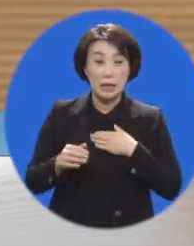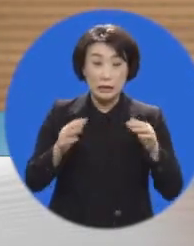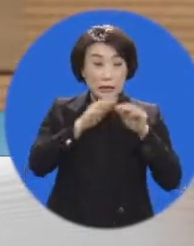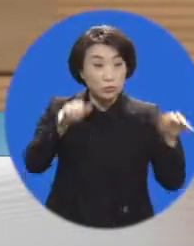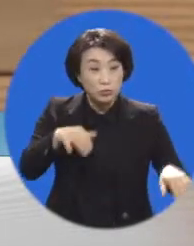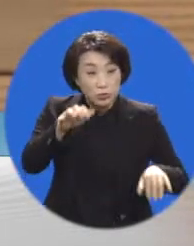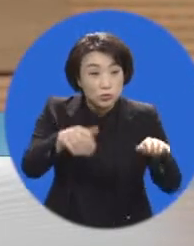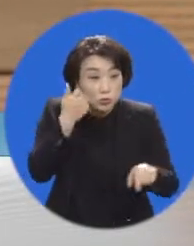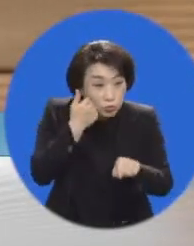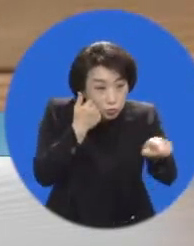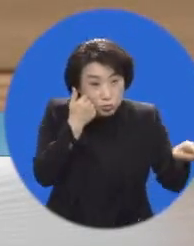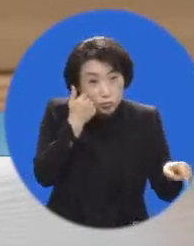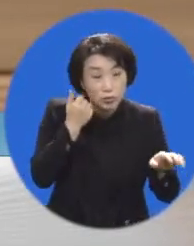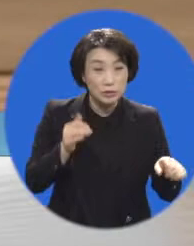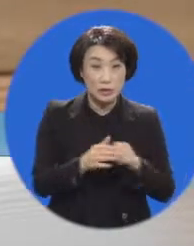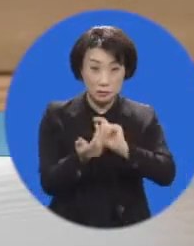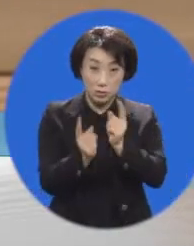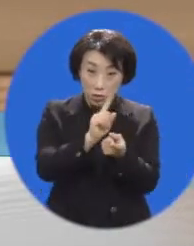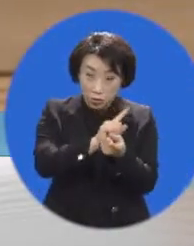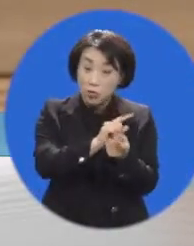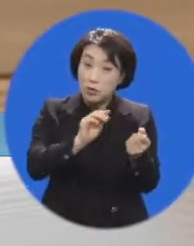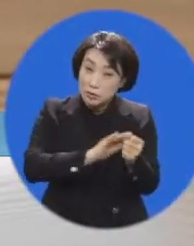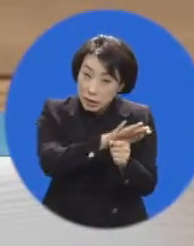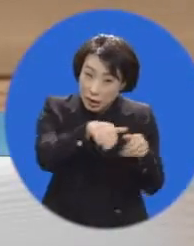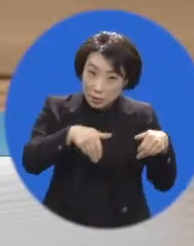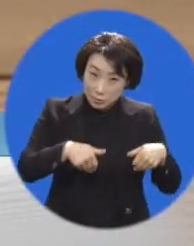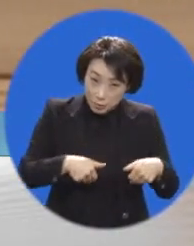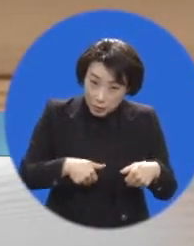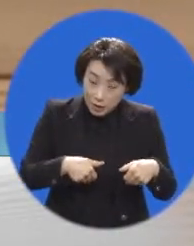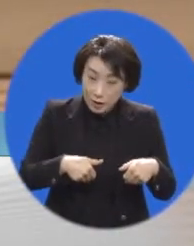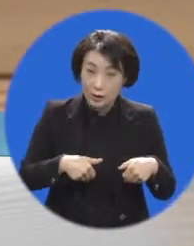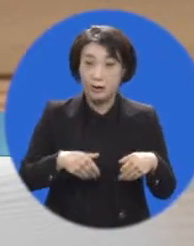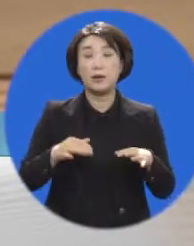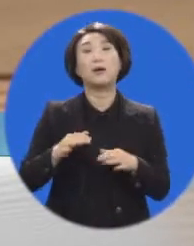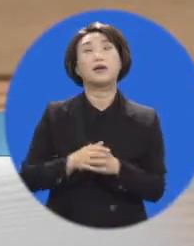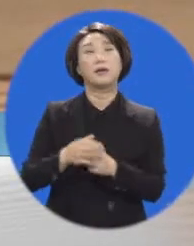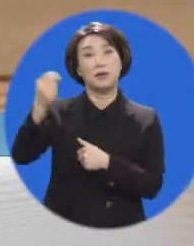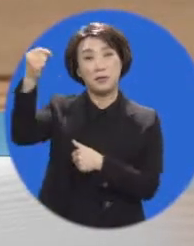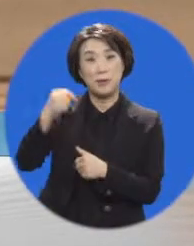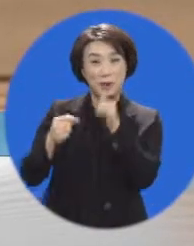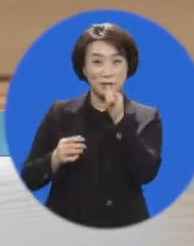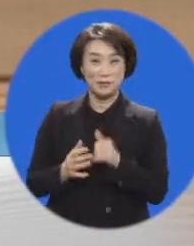이웃을 서로 사랑하라 하는데,